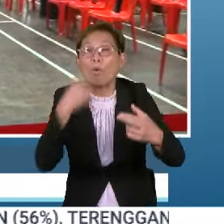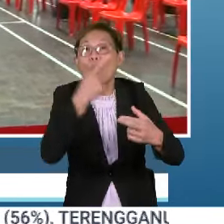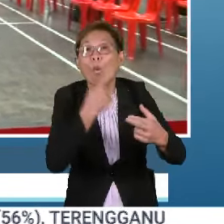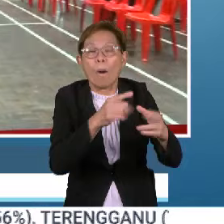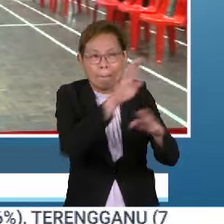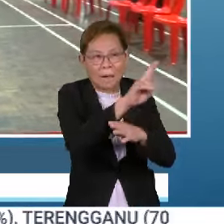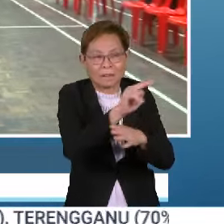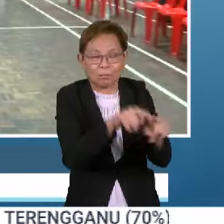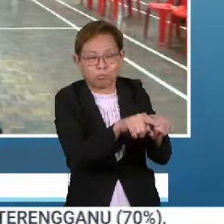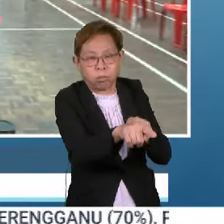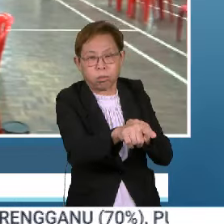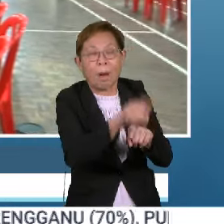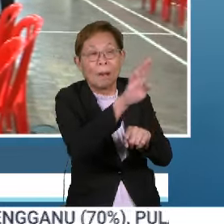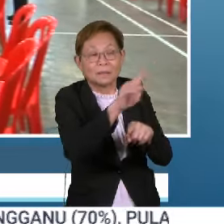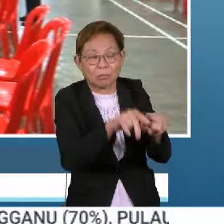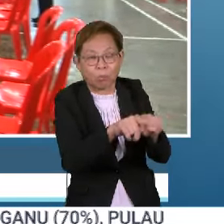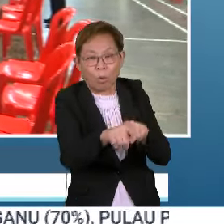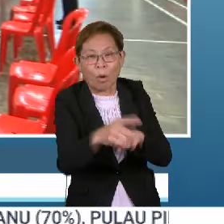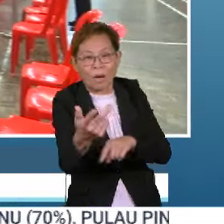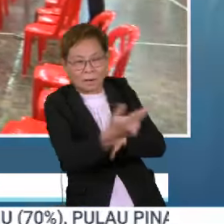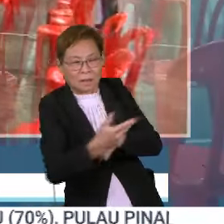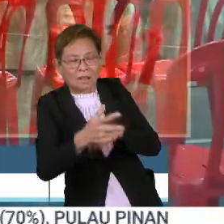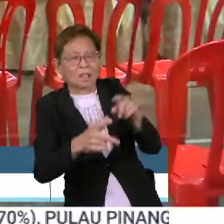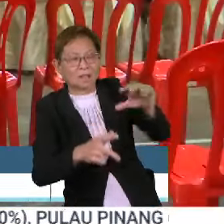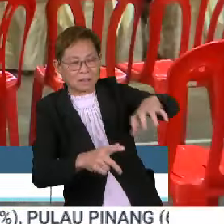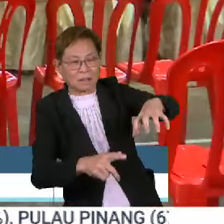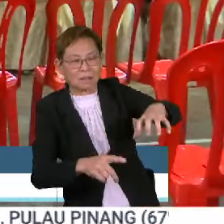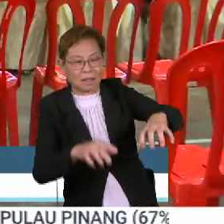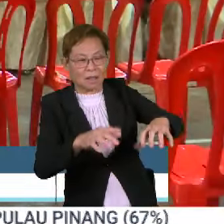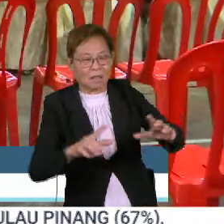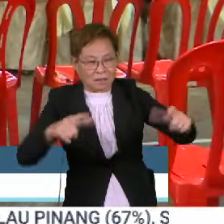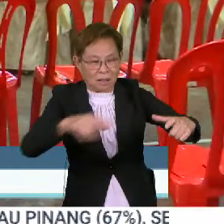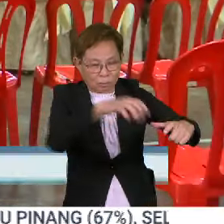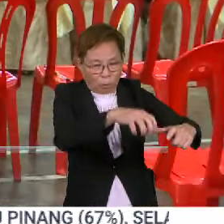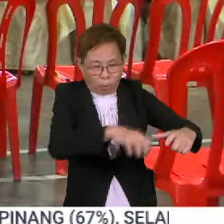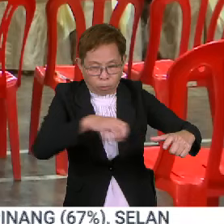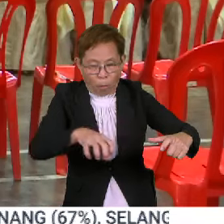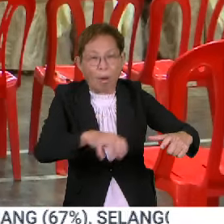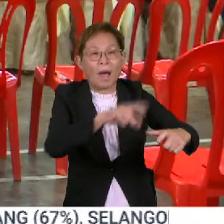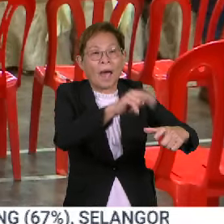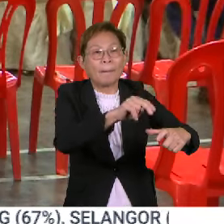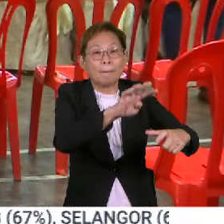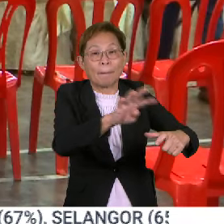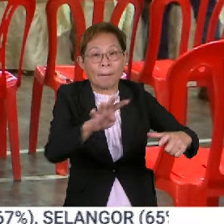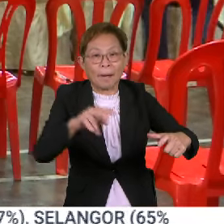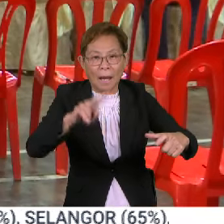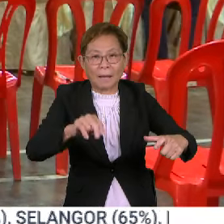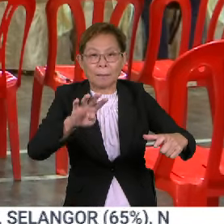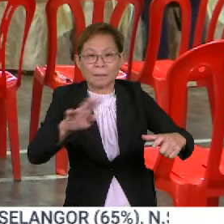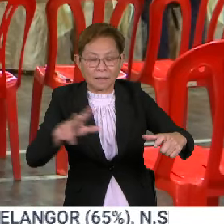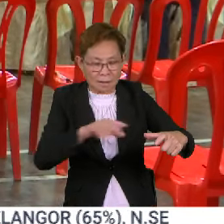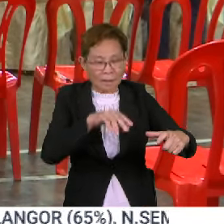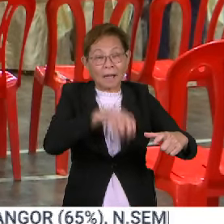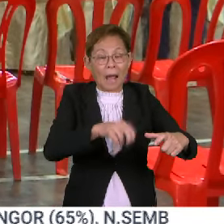kepada Barisan Nasional bagi ketiga-tiga don di N44 Paloh dan N43 Negeri serta